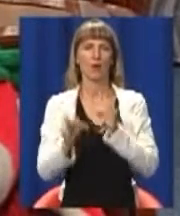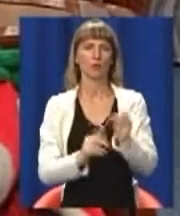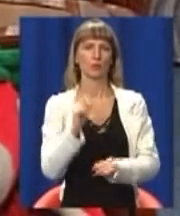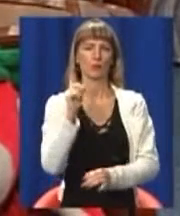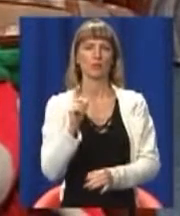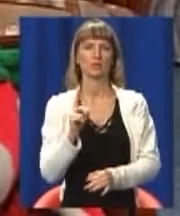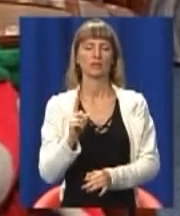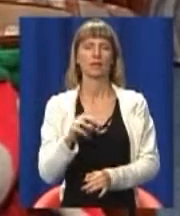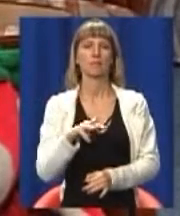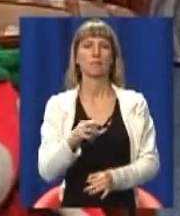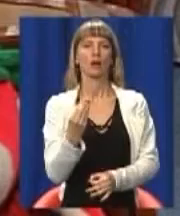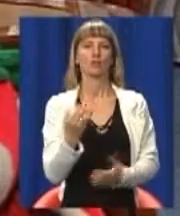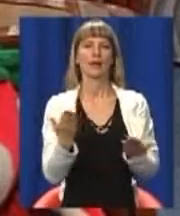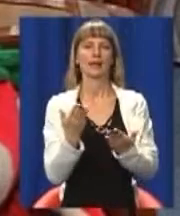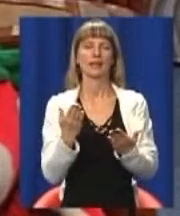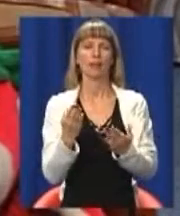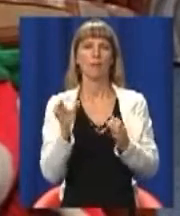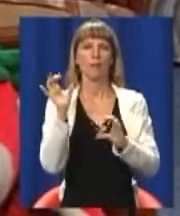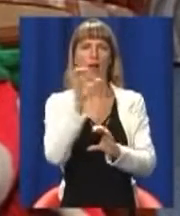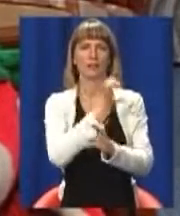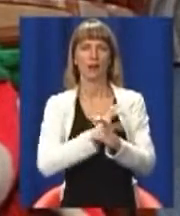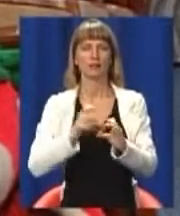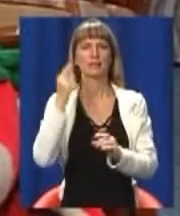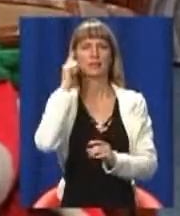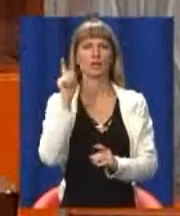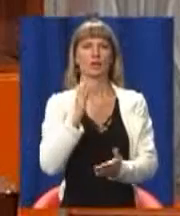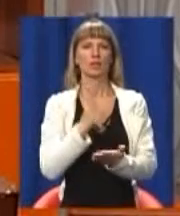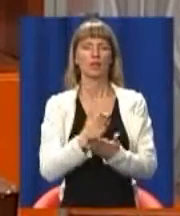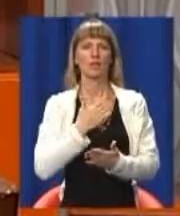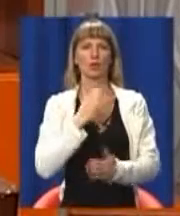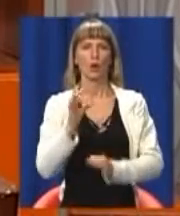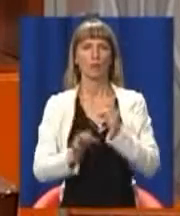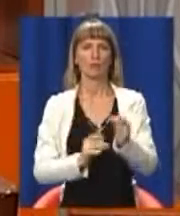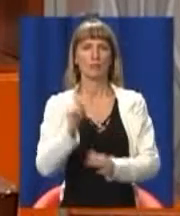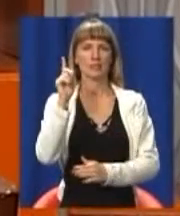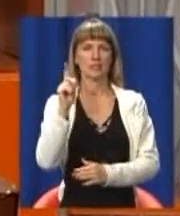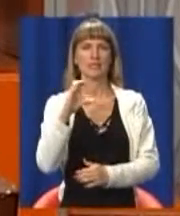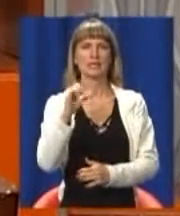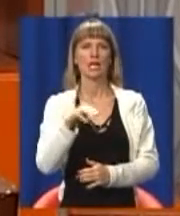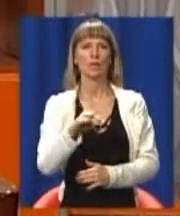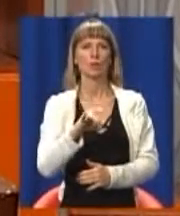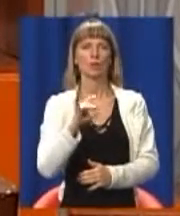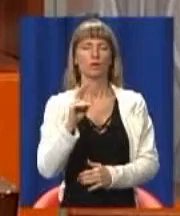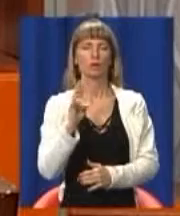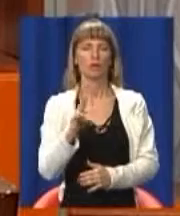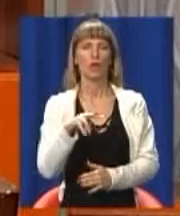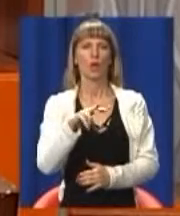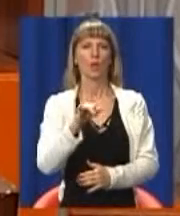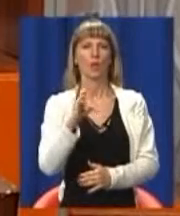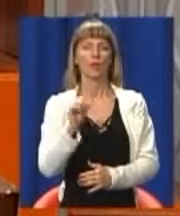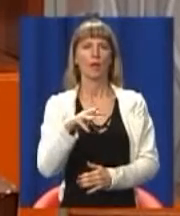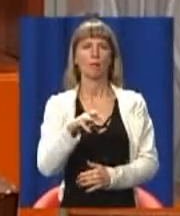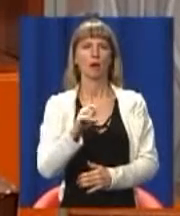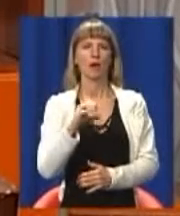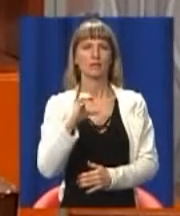речі, Маша, які планети ти знаєш, що знаходяться в нашому космосі? Сатурн, Луна, Марс і, звісно ж,